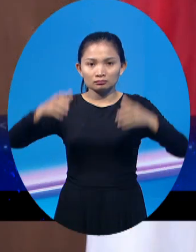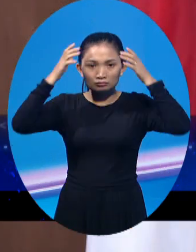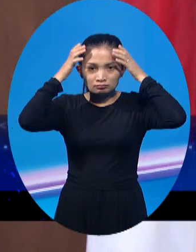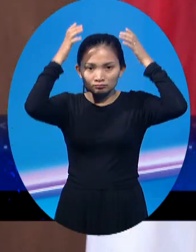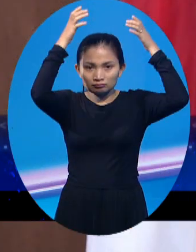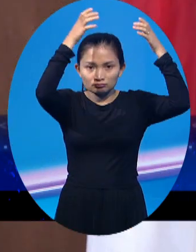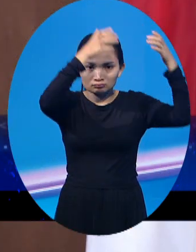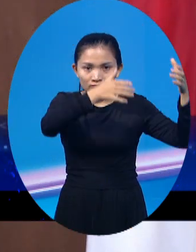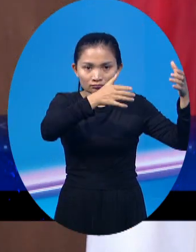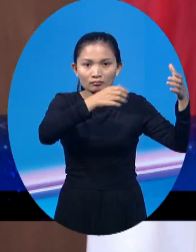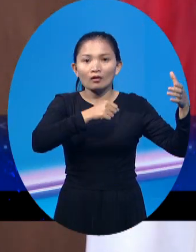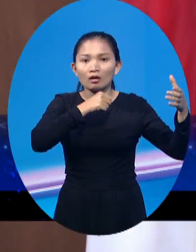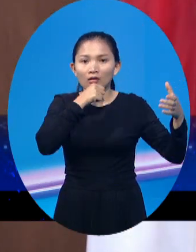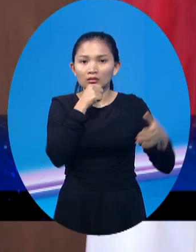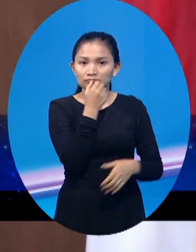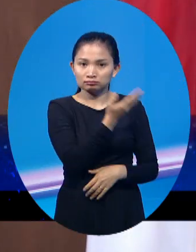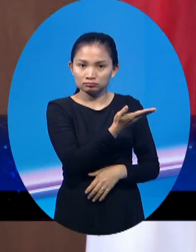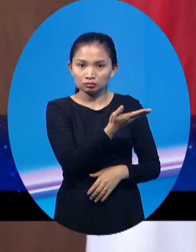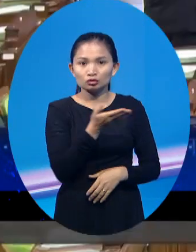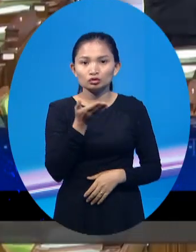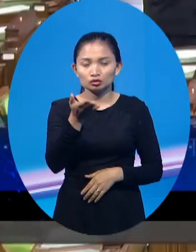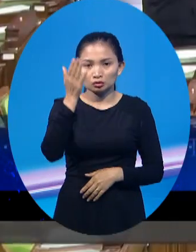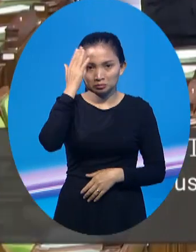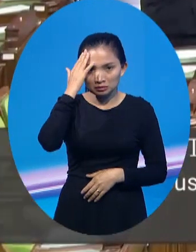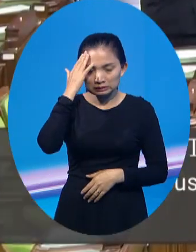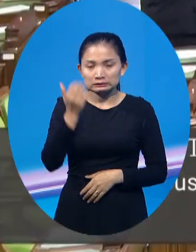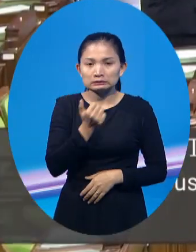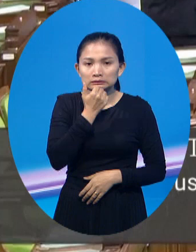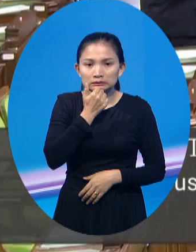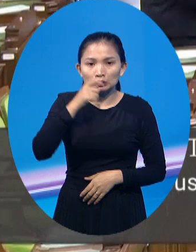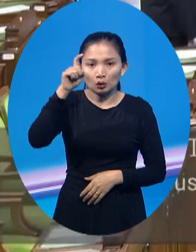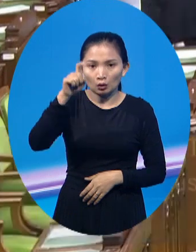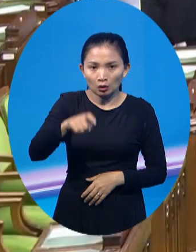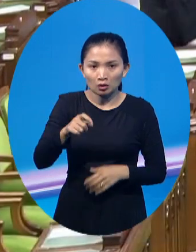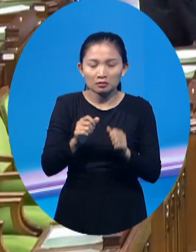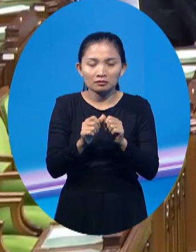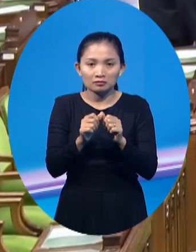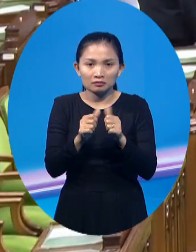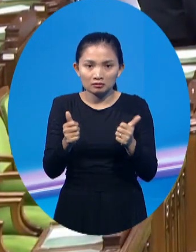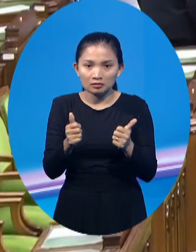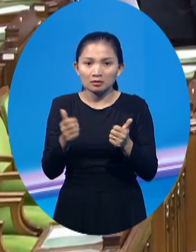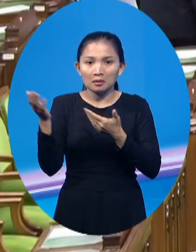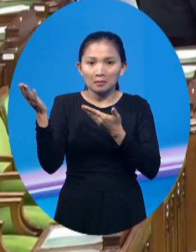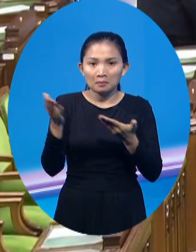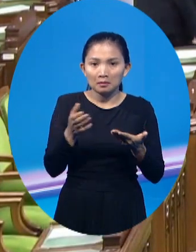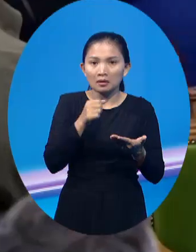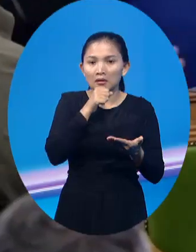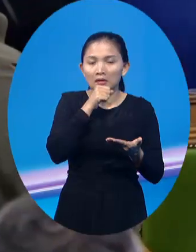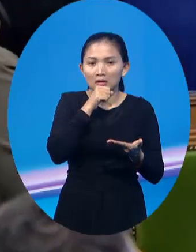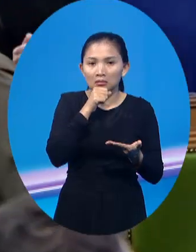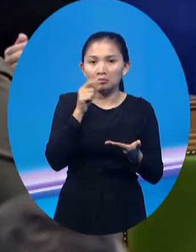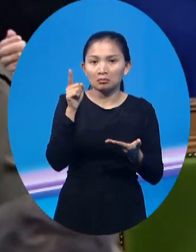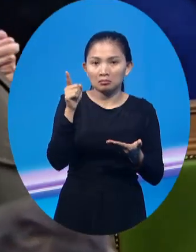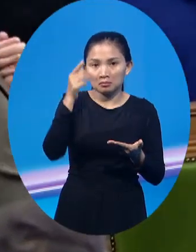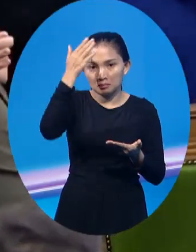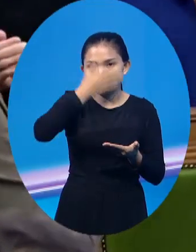cho biết đã phạm sai lầm khi mời cựu quân nhân zerosnap full ca 98 tuổi người gốc Ukraina tham dự phiên họp nhằm vinh danh tổng thống